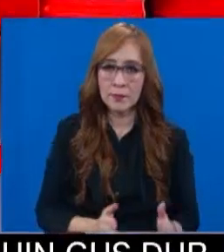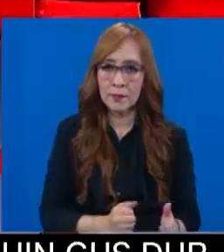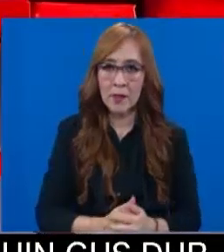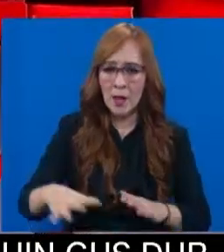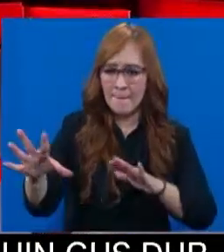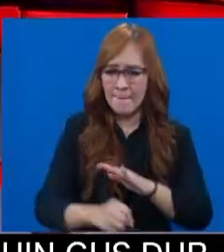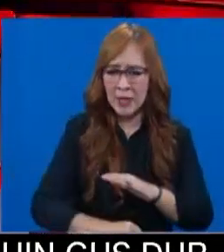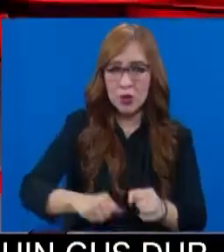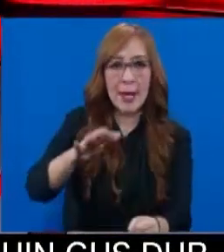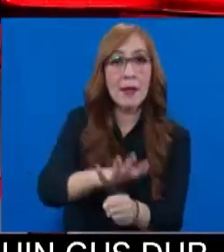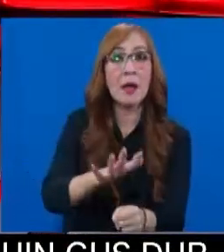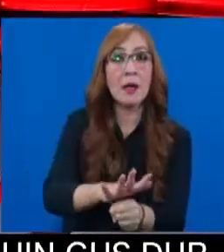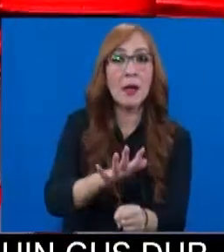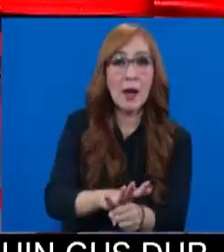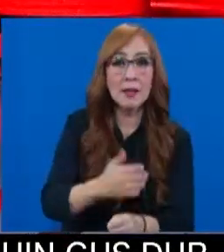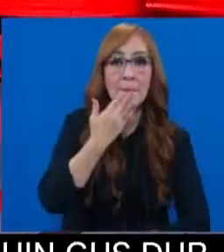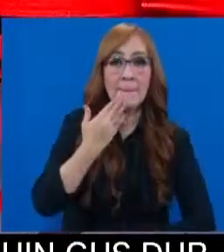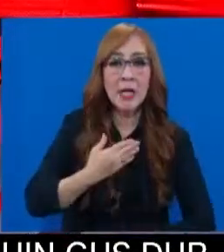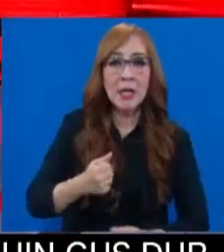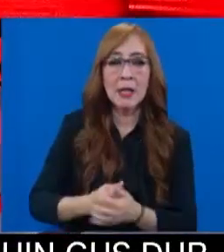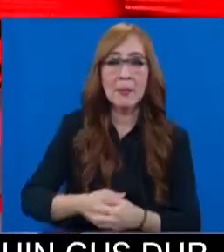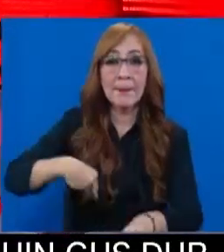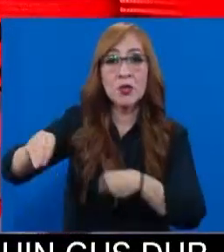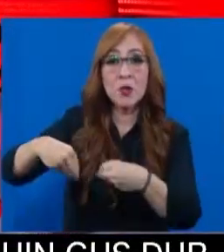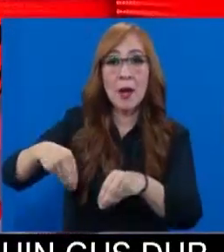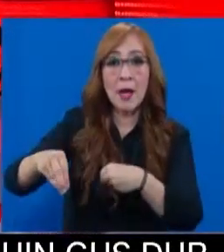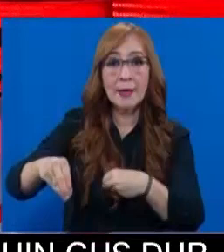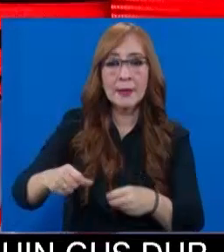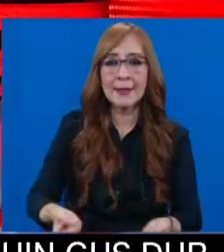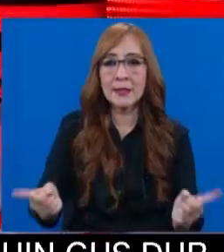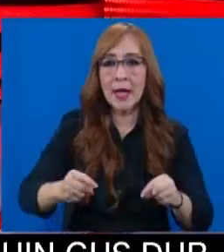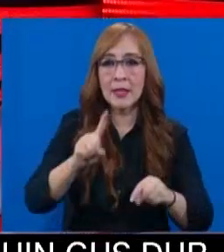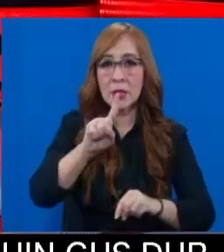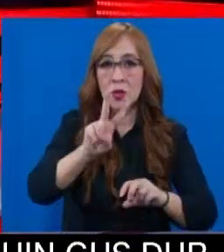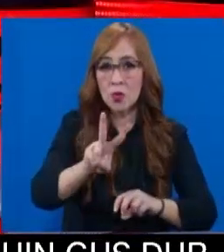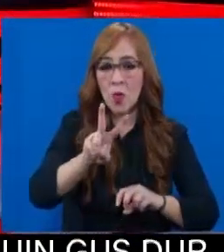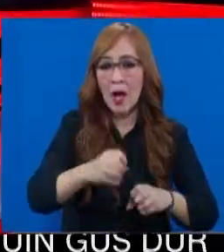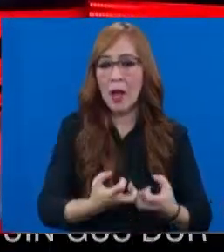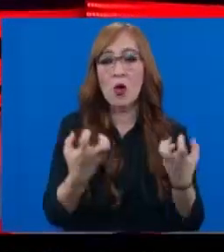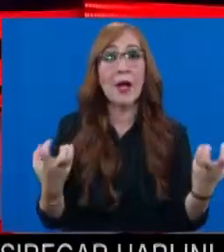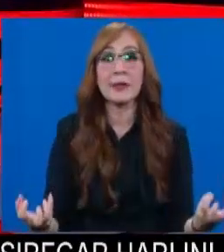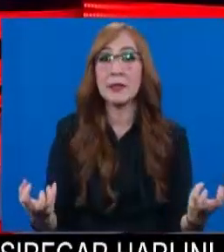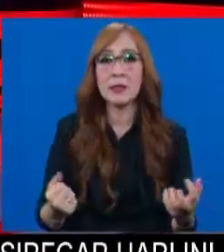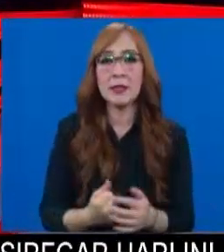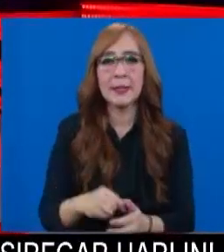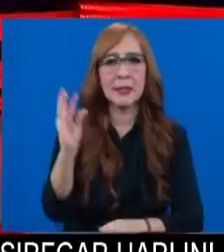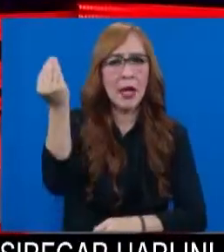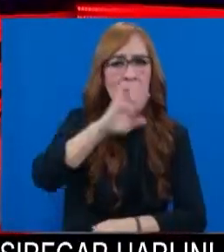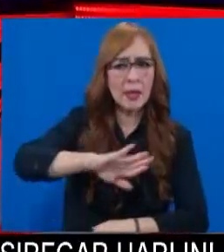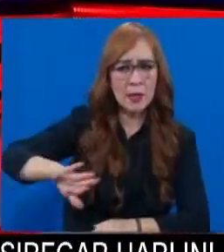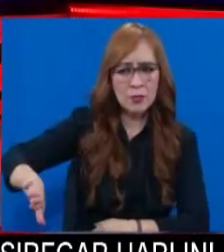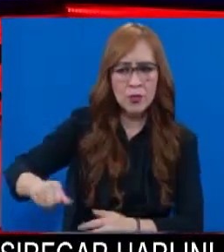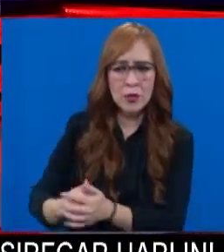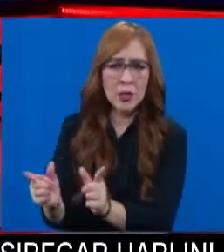Pencurian tabung gas milik pedagang di ibu kota terjadi di dua lokasi yang berbeda. Di Jakarta Timur, pencuri mengambil tabung gas di warung mie, sementara